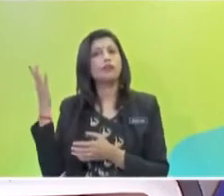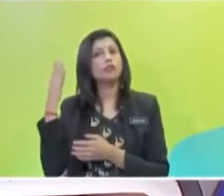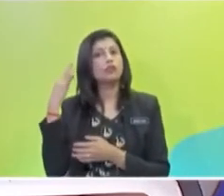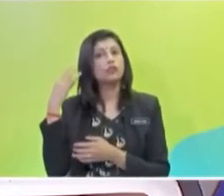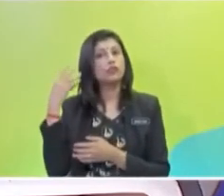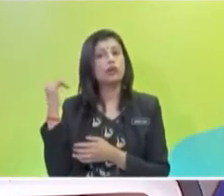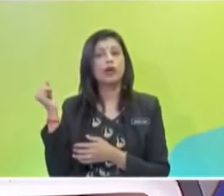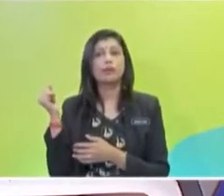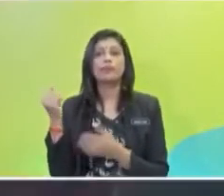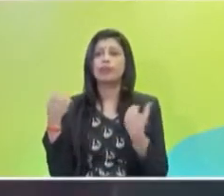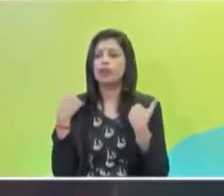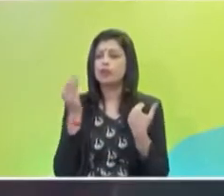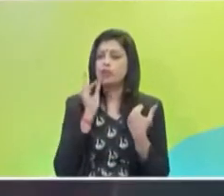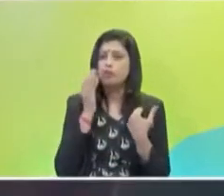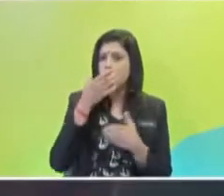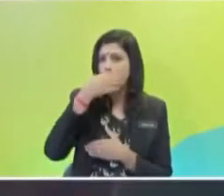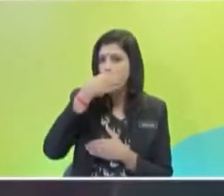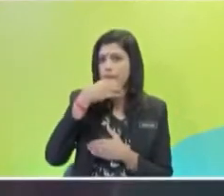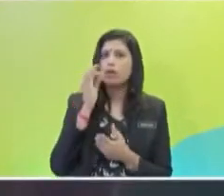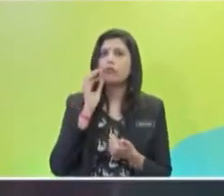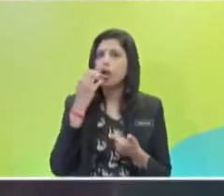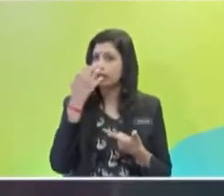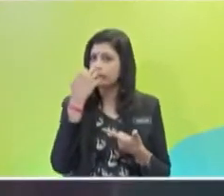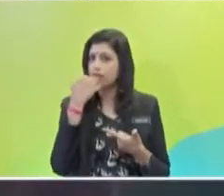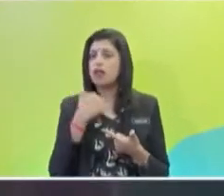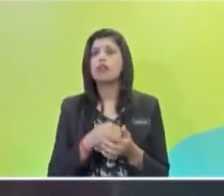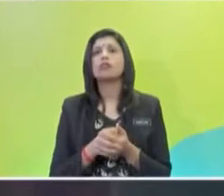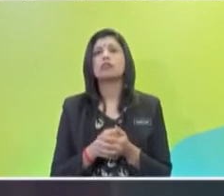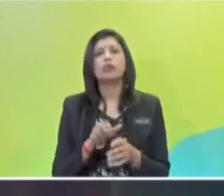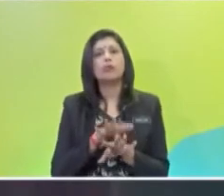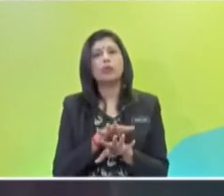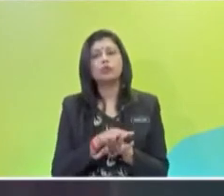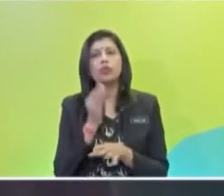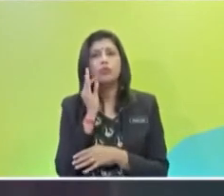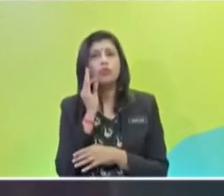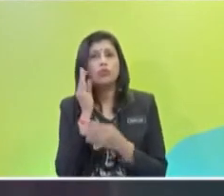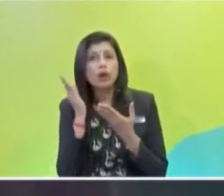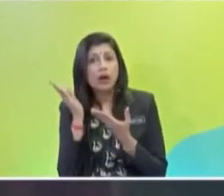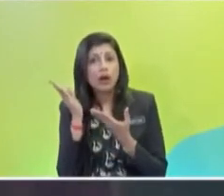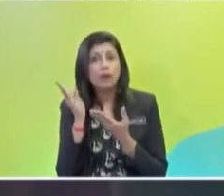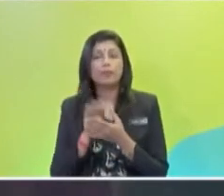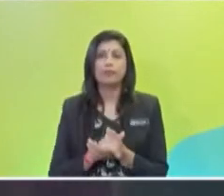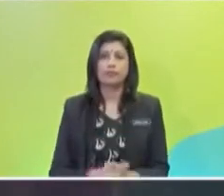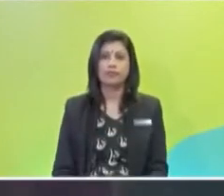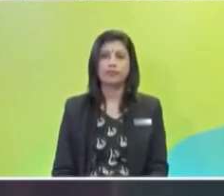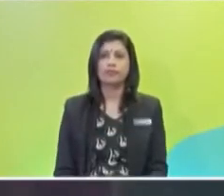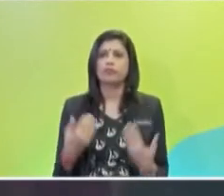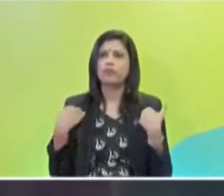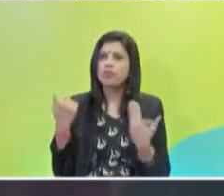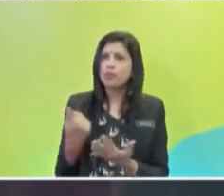buah apple, ada buah nanas, buah belimbing pun ada. Belimbing, macam-macam lagi, jambu, ada